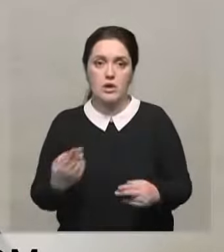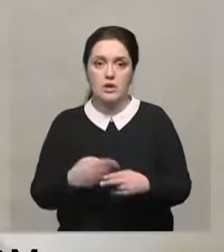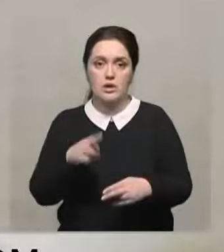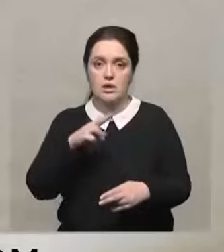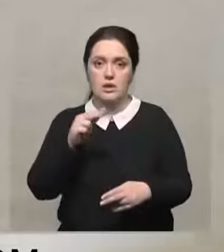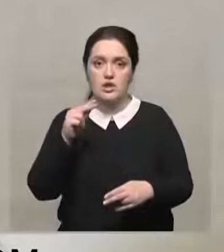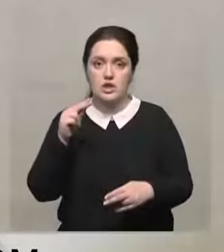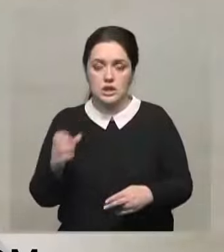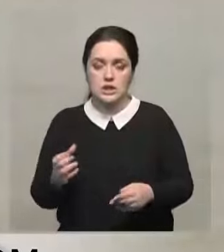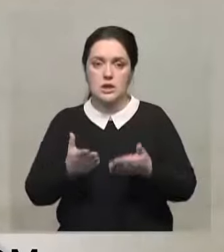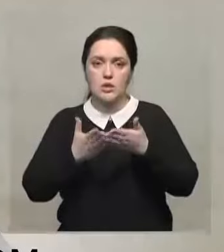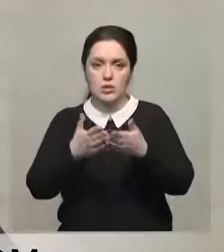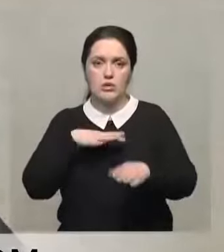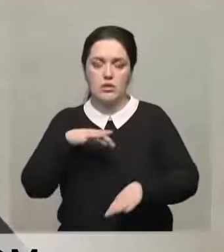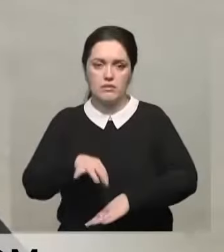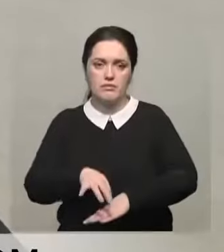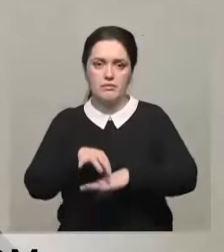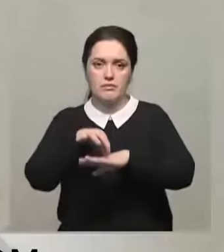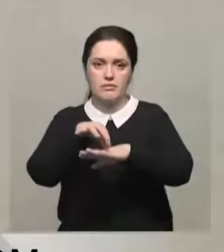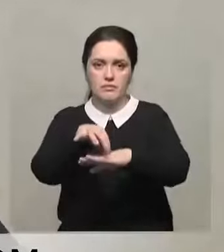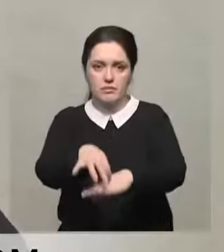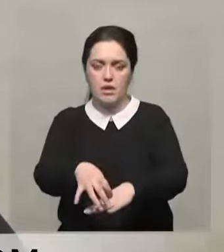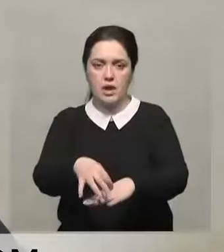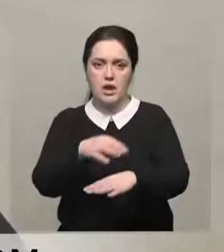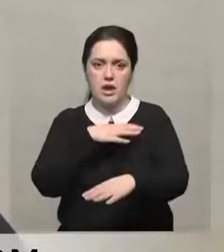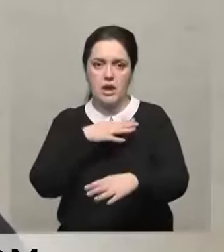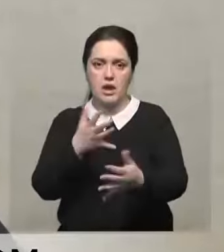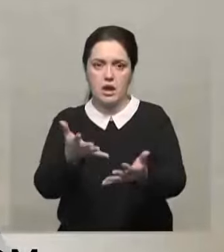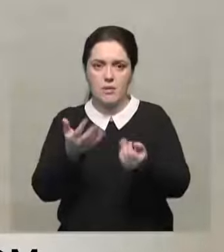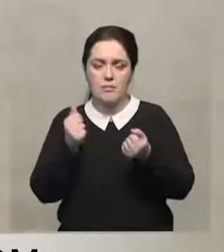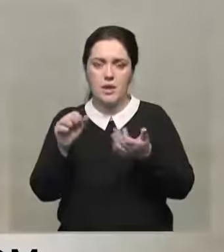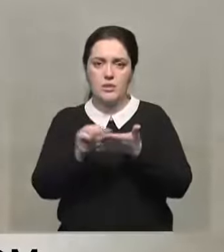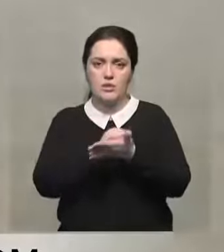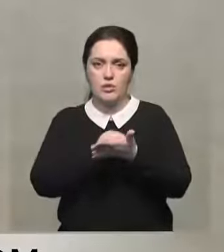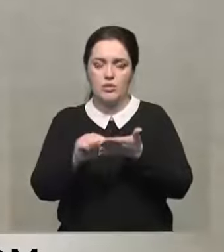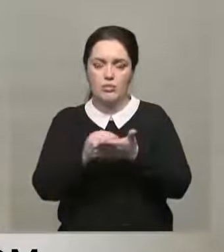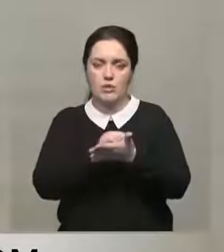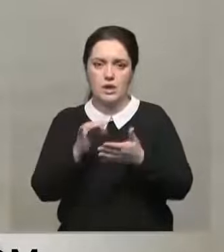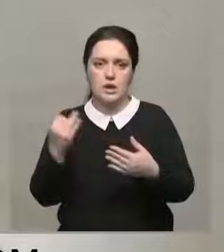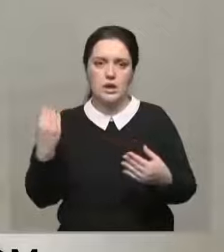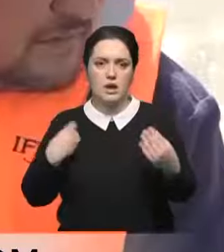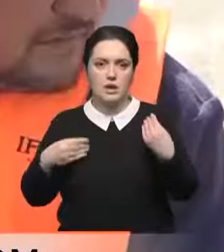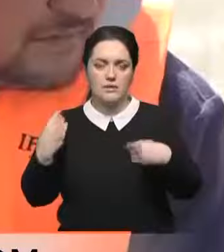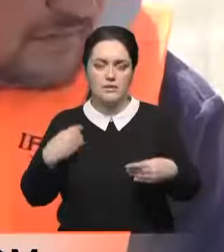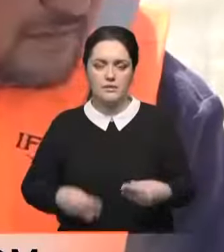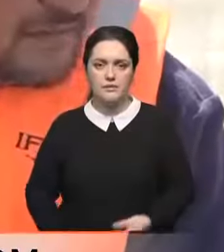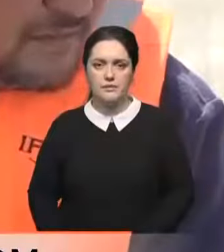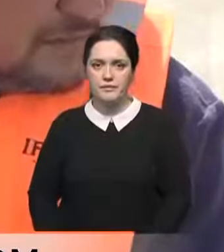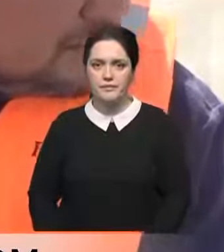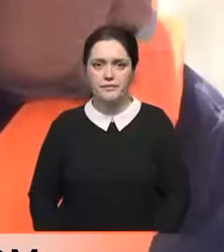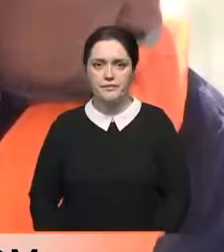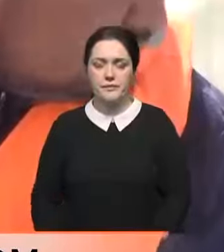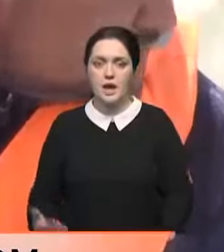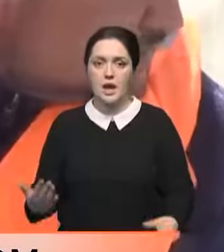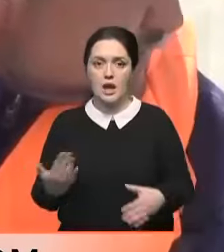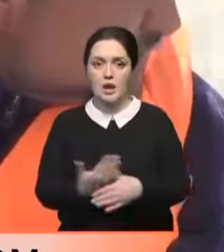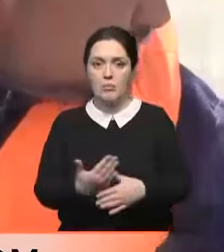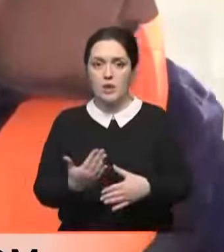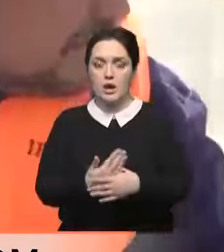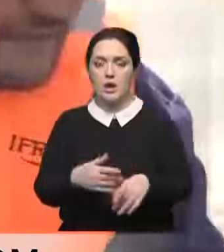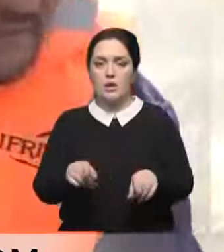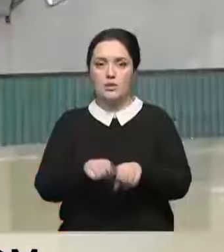ДЧС на своей лодке довезли меня до дома. Я смог достать хотя бы документы и какую-то одежду. Помогли спасатели в этот